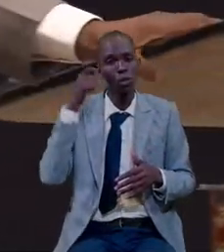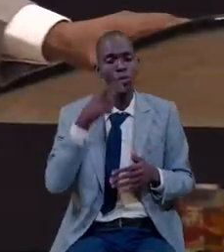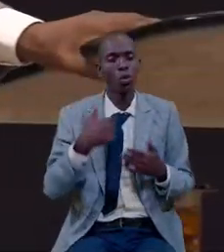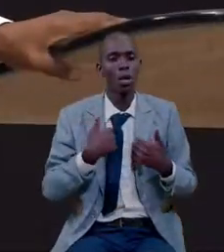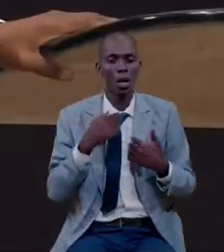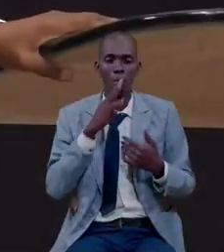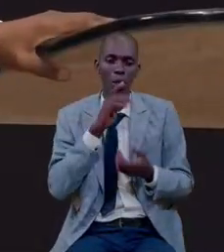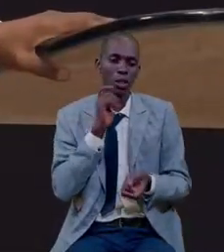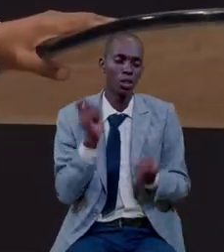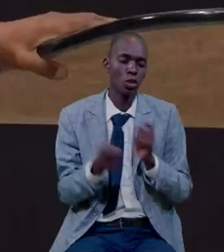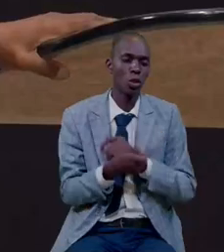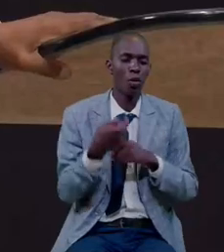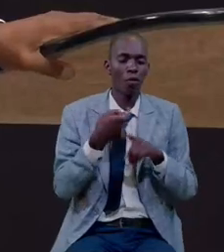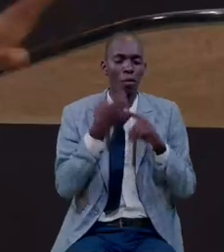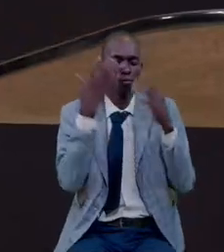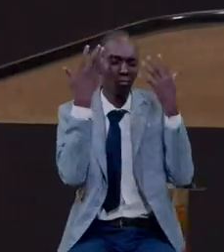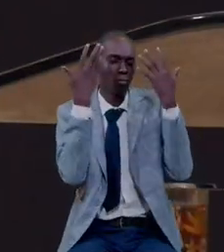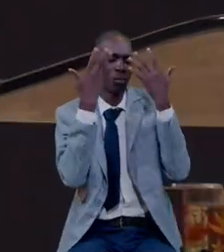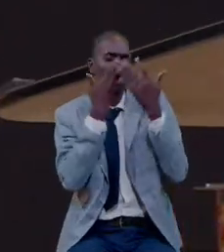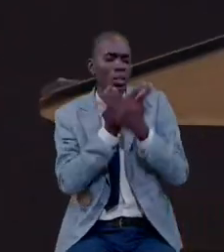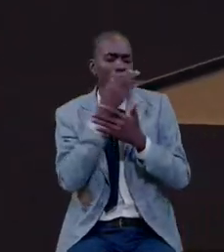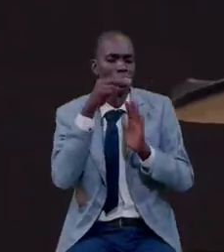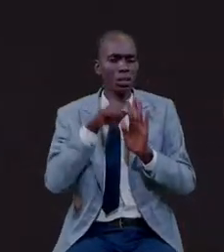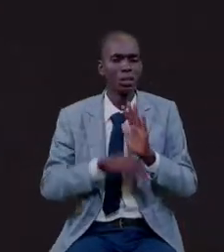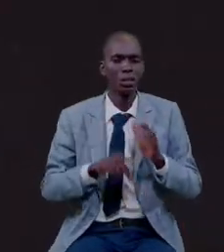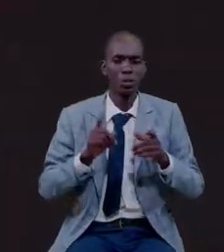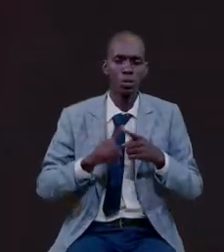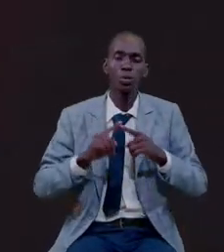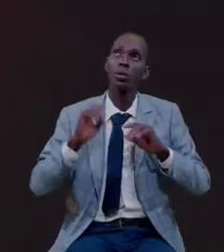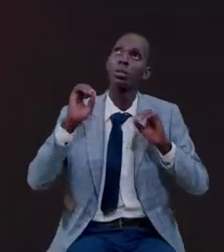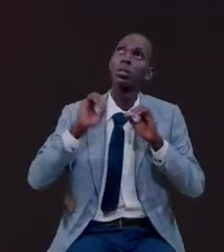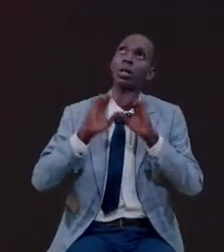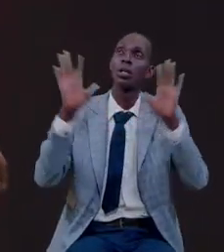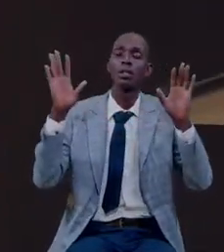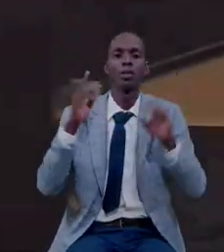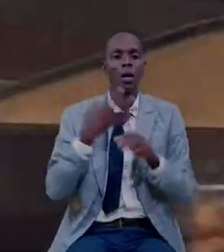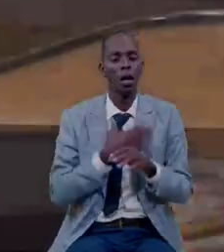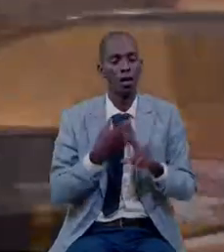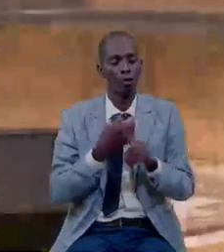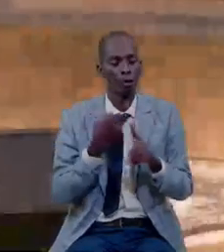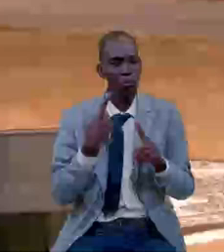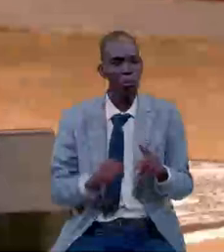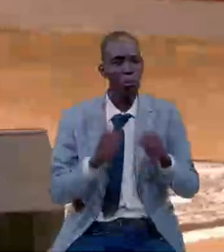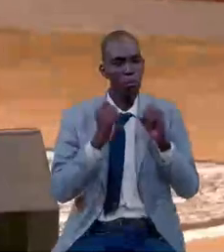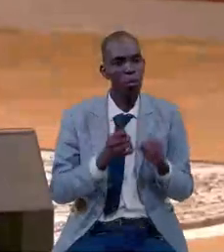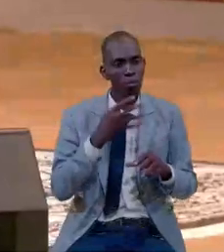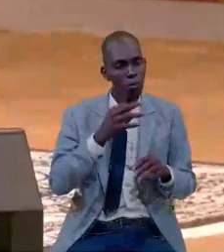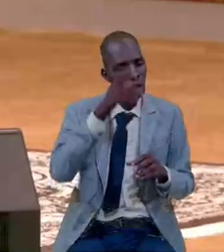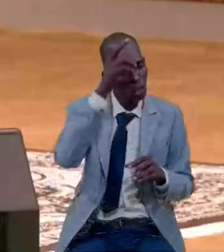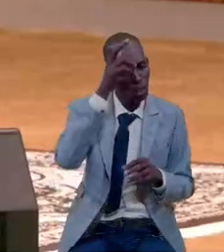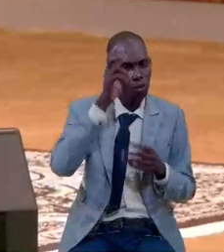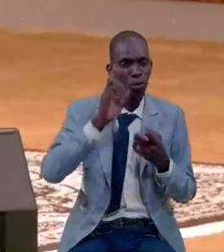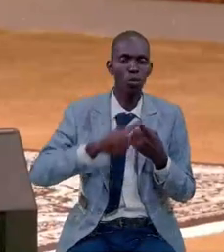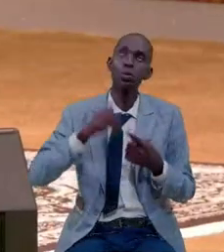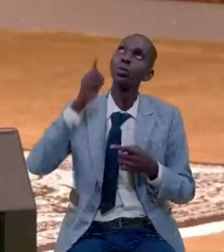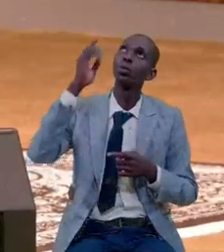vous êtes passé des ténèbres à la lumière et de la puissance de Satan à Dieu. Lorsque vous êtes sauvé, lorsqu'on